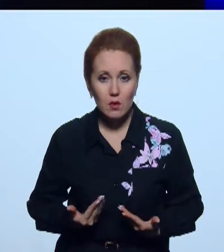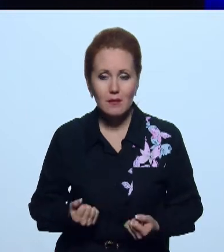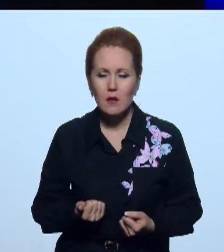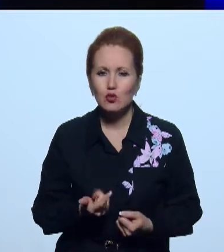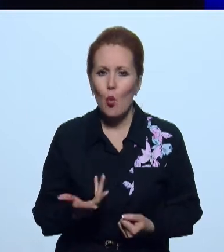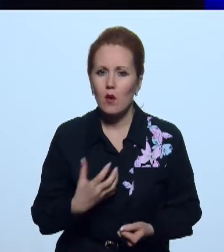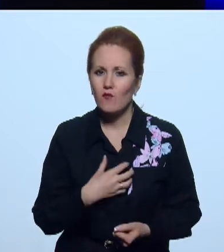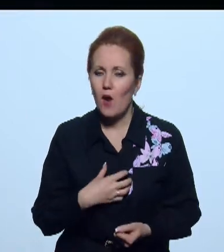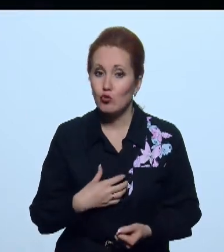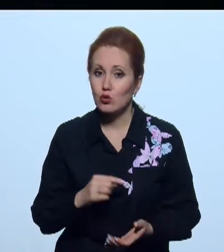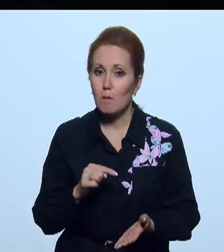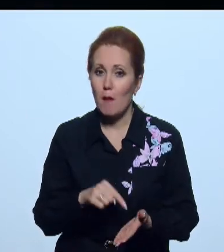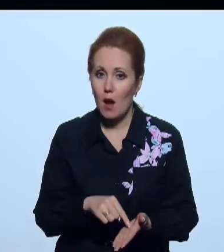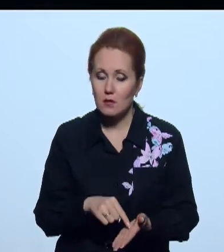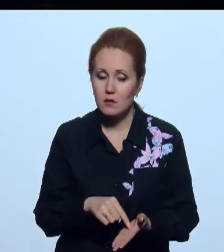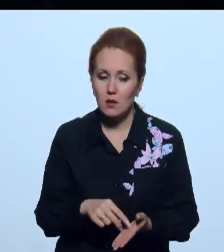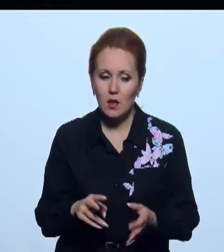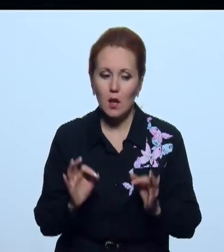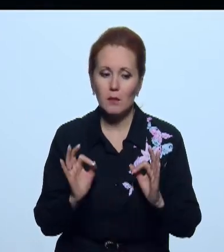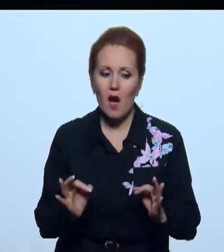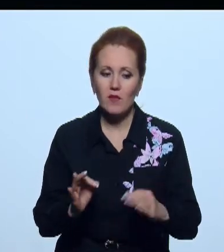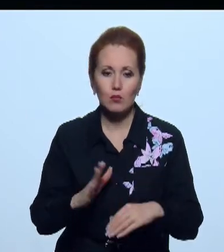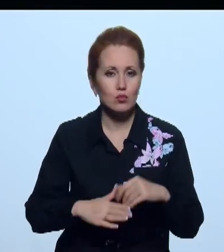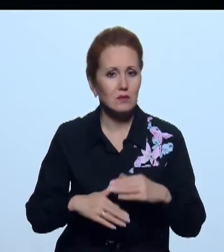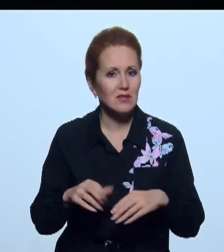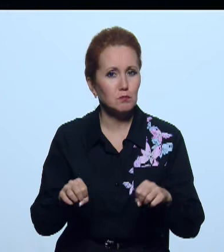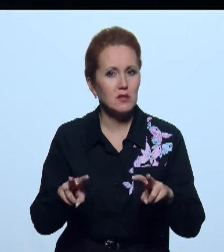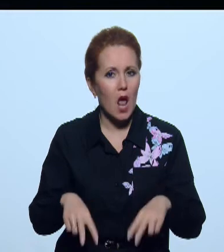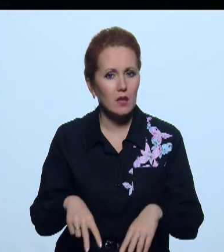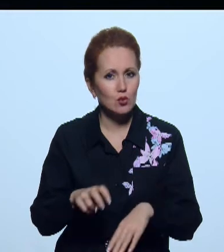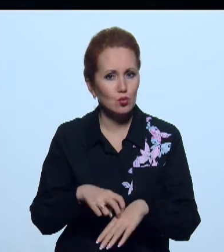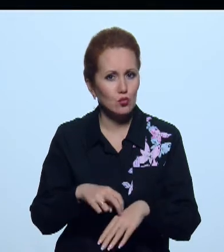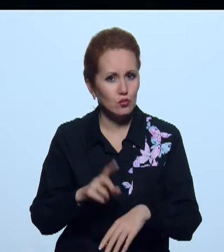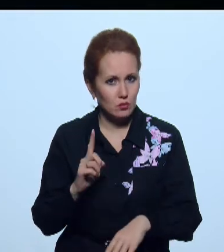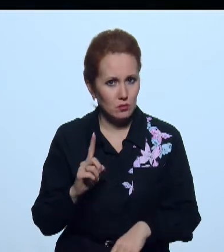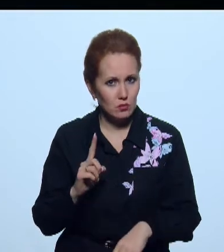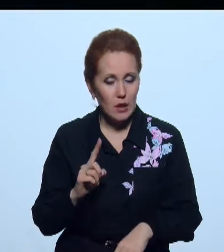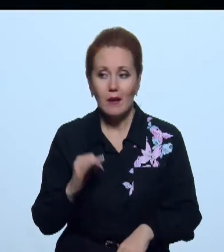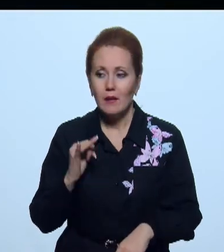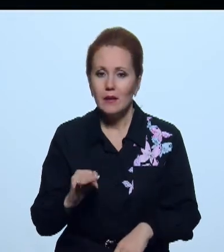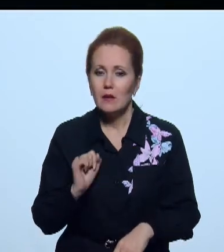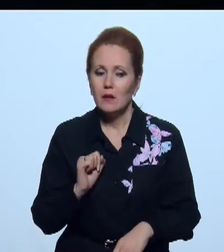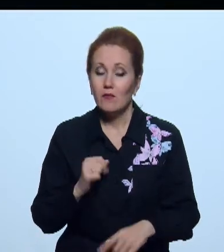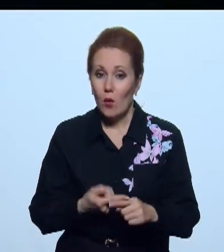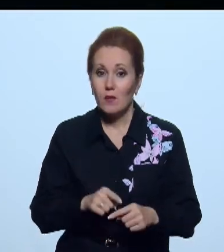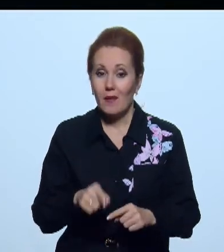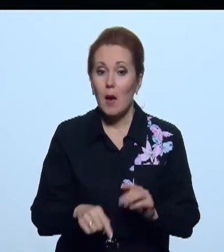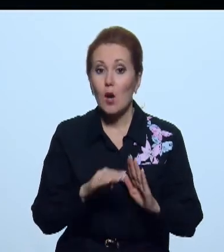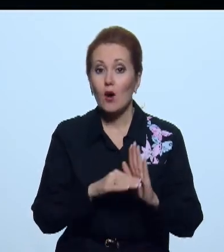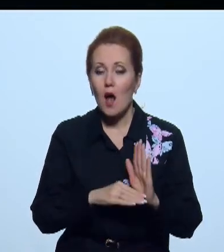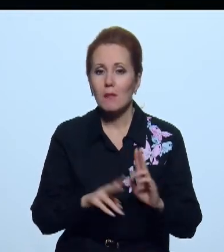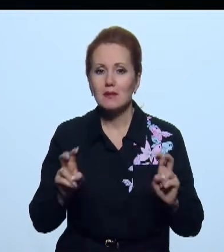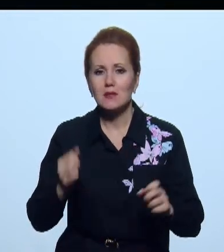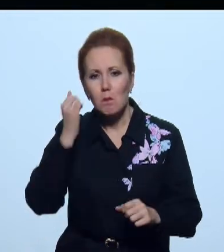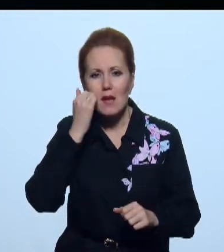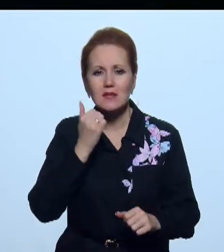насколько важно попасть к правильному специалисту и к правильному врачу. Вот. И вот эта вот программа «Спасибо, доктор»,